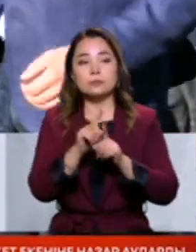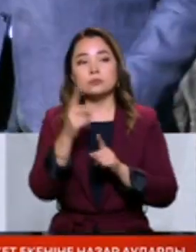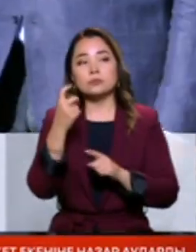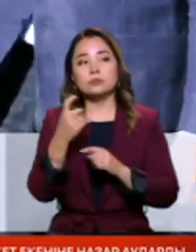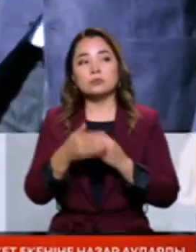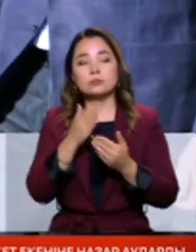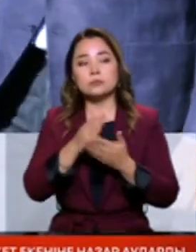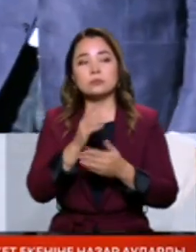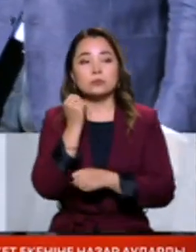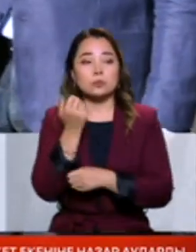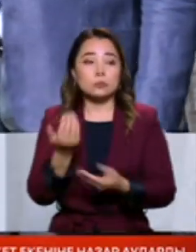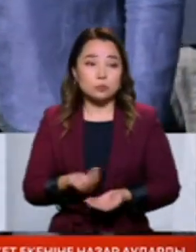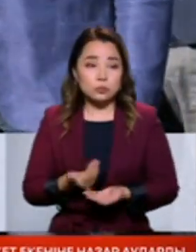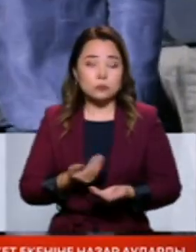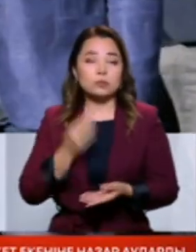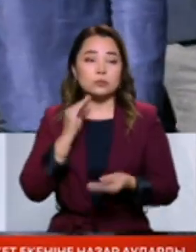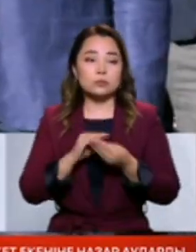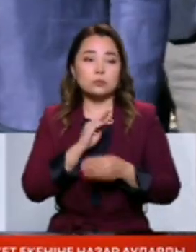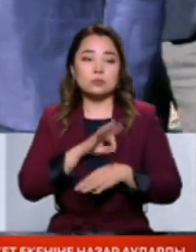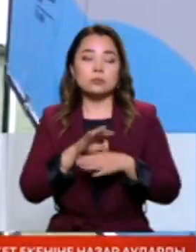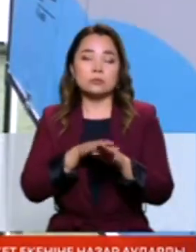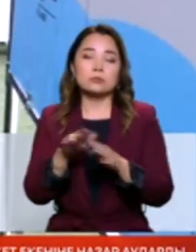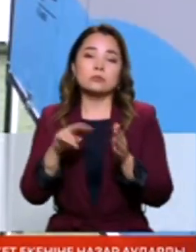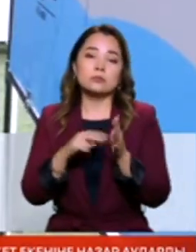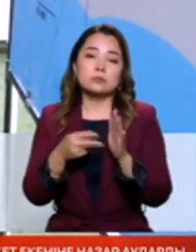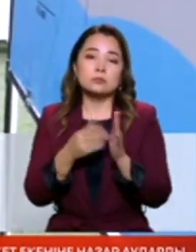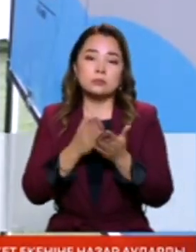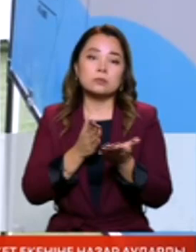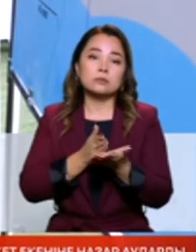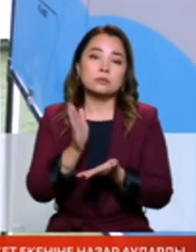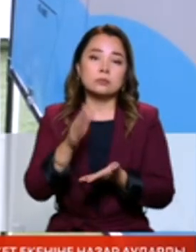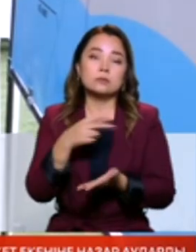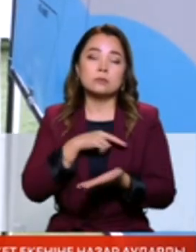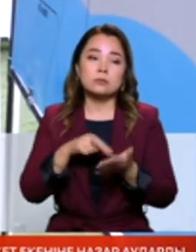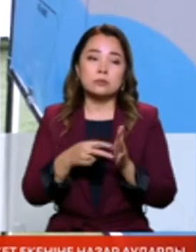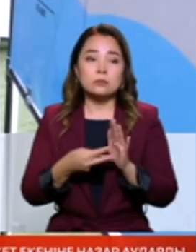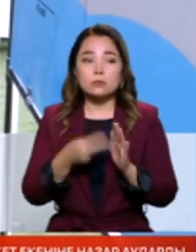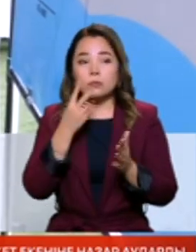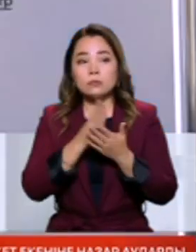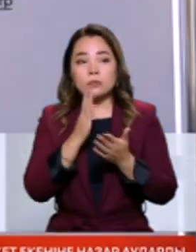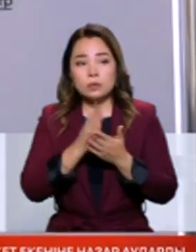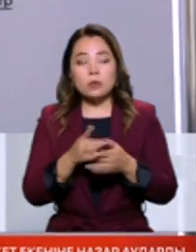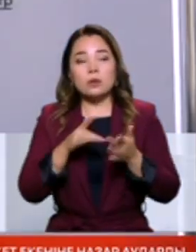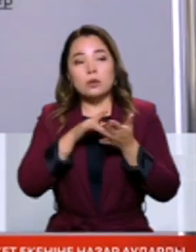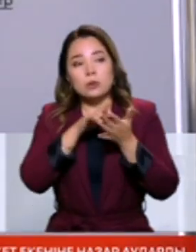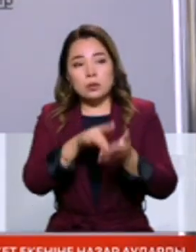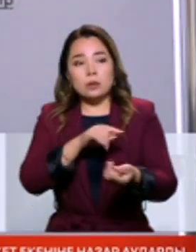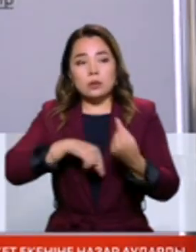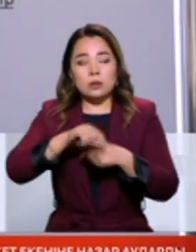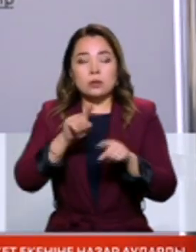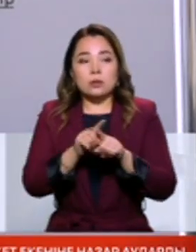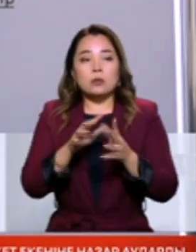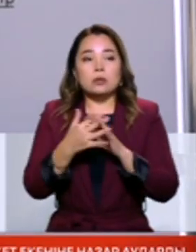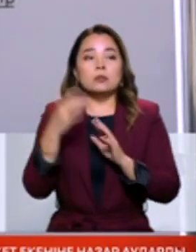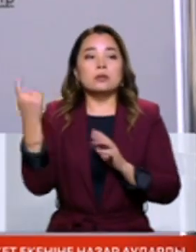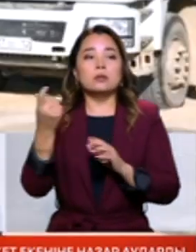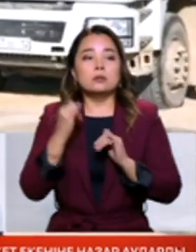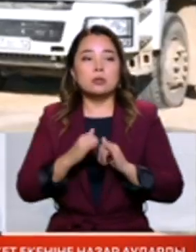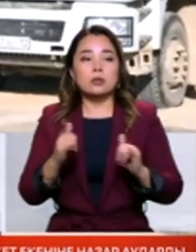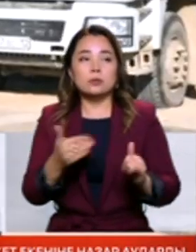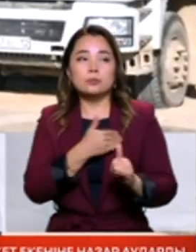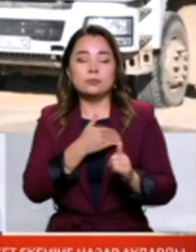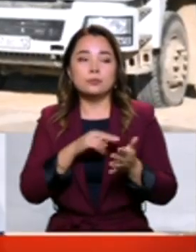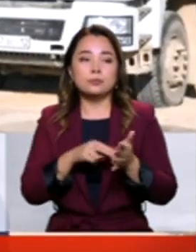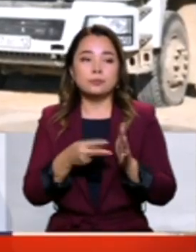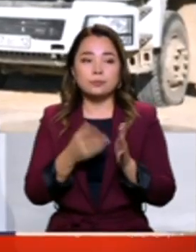100-ден астам тұрғын тұрақты жұмыс істейді деп жоспарланған. Стратегиялық маңызды жоба туризмді кәсіпкерлік пен ауыл шаруашылығын дамытуға ықпал етпек.